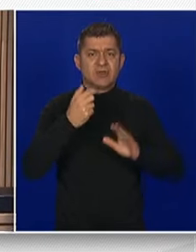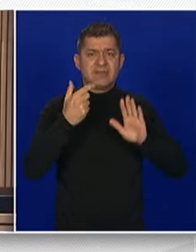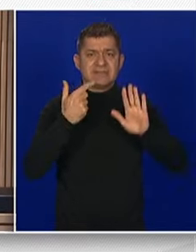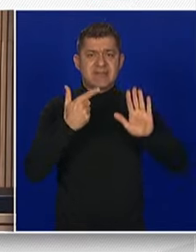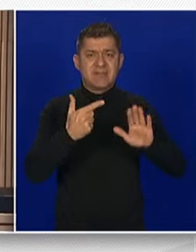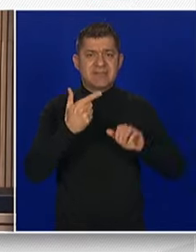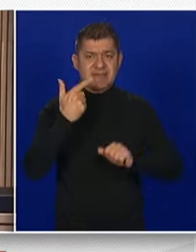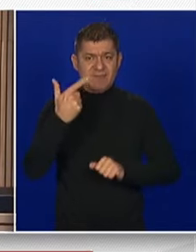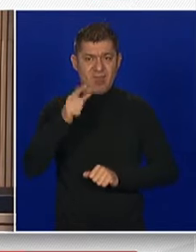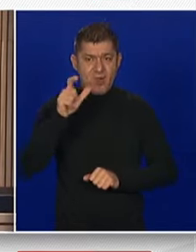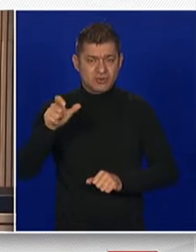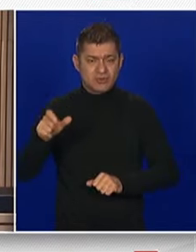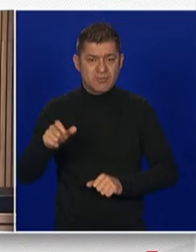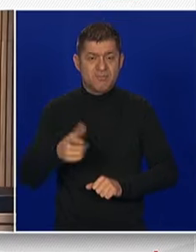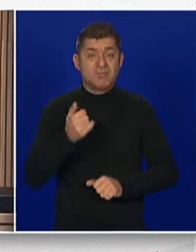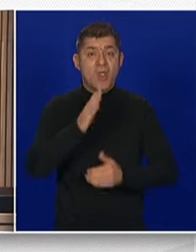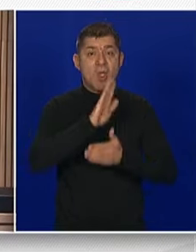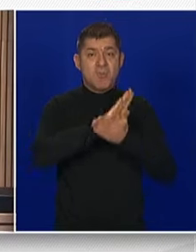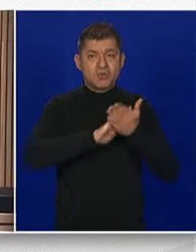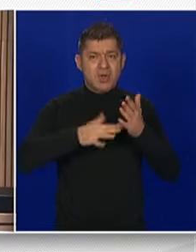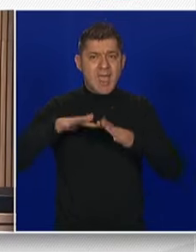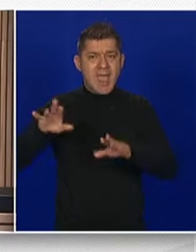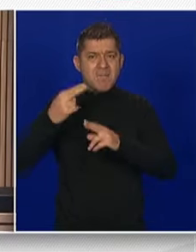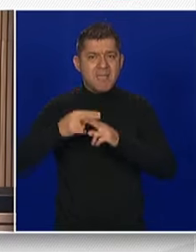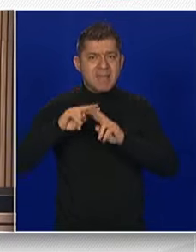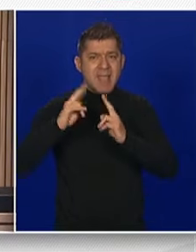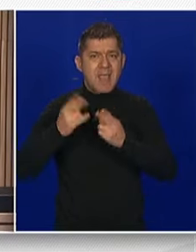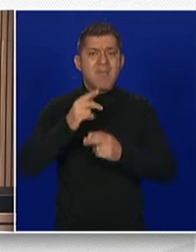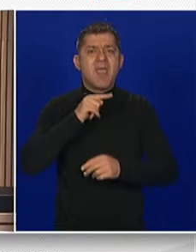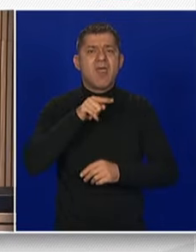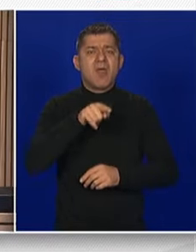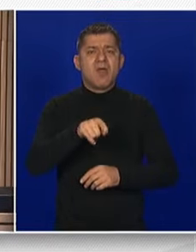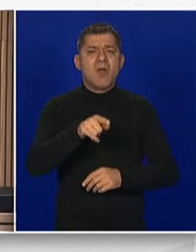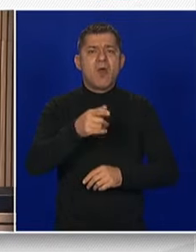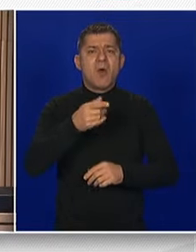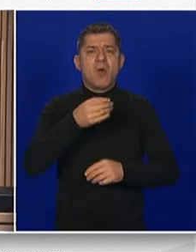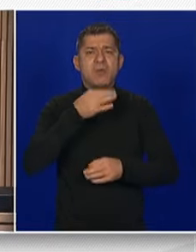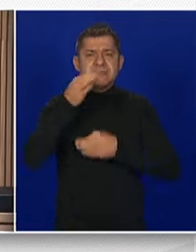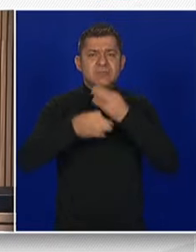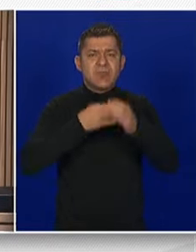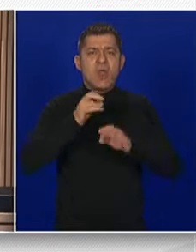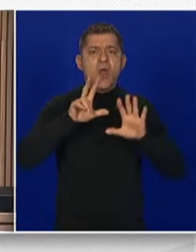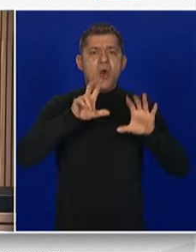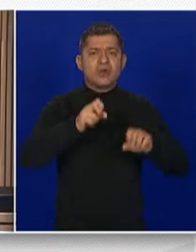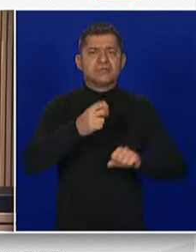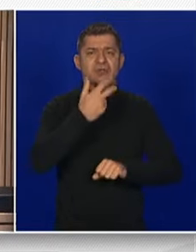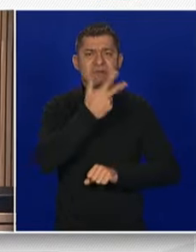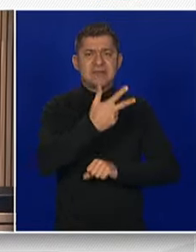159372. Od početka epidemije testirano je ukupno